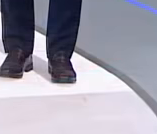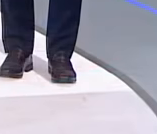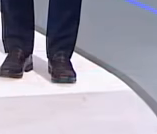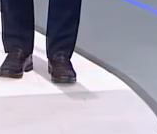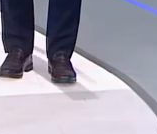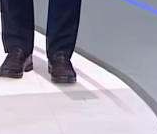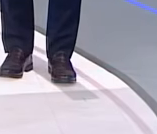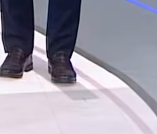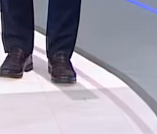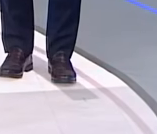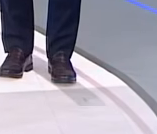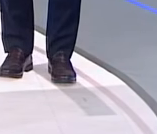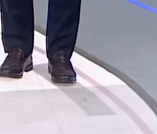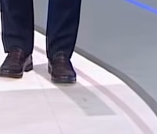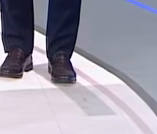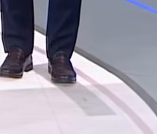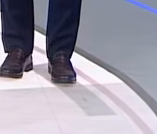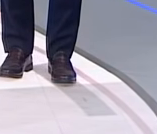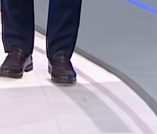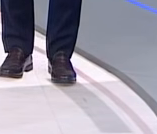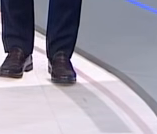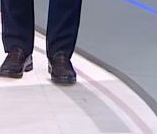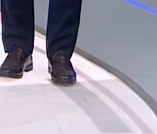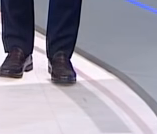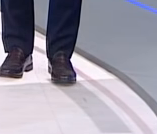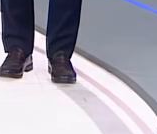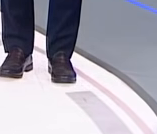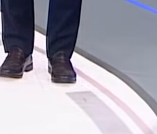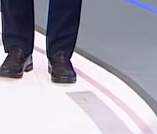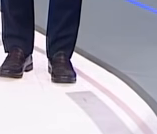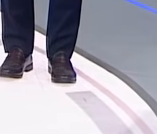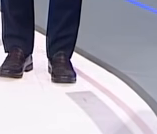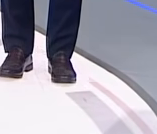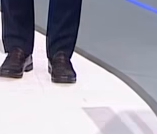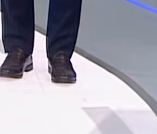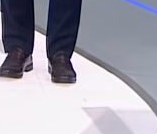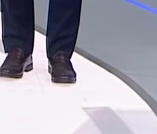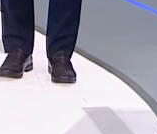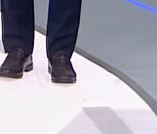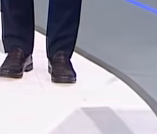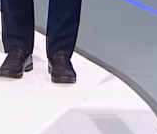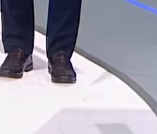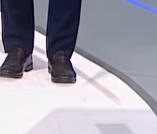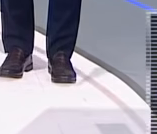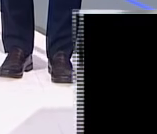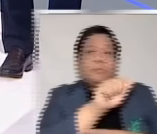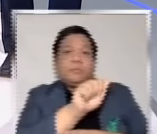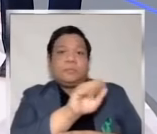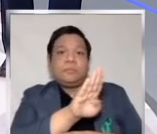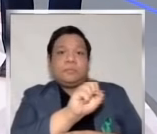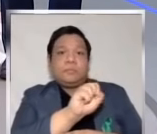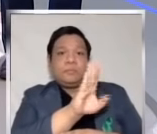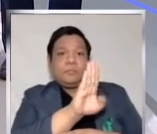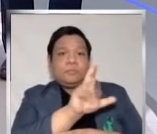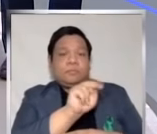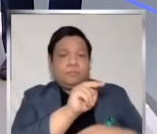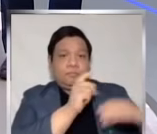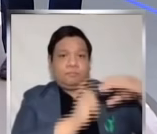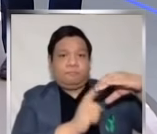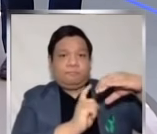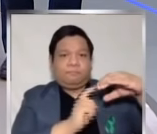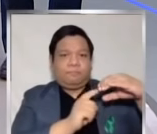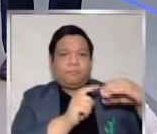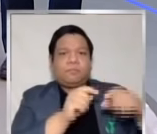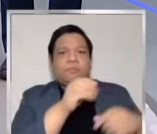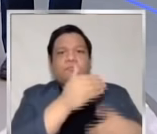Agad nang pinatitigil ng NTC o ng National Telecommunications Commission ang operasyon ng ABS-CBN